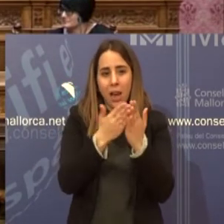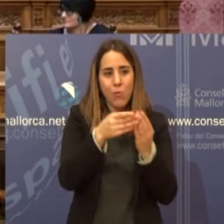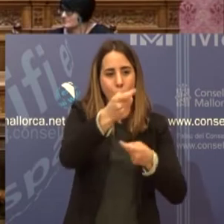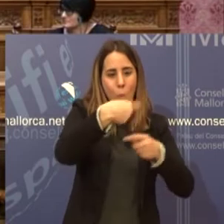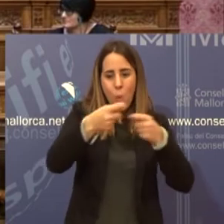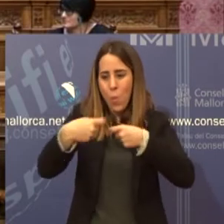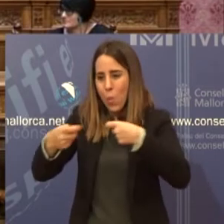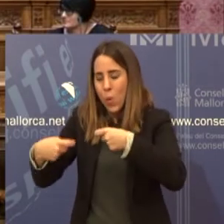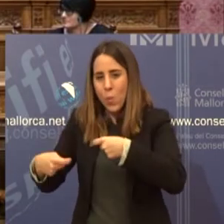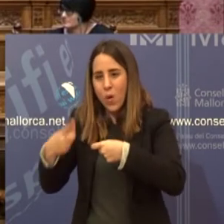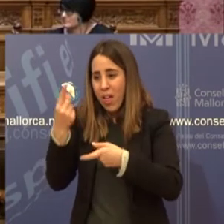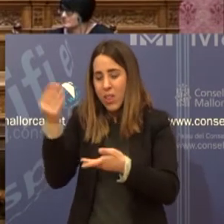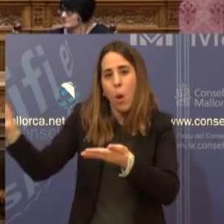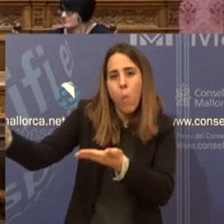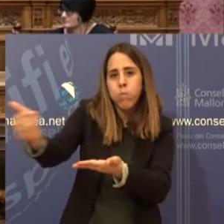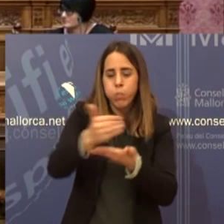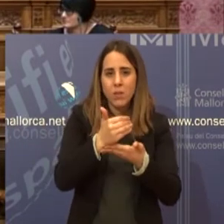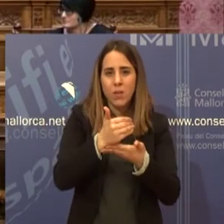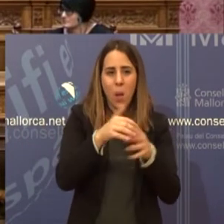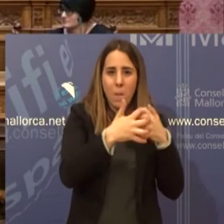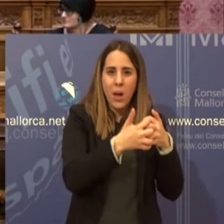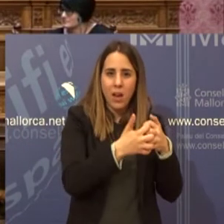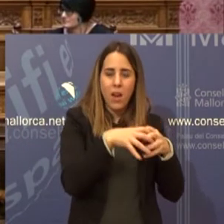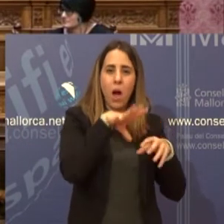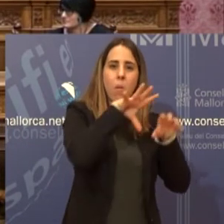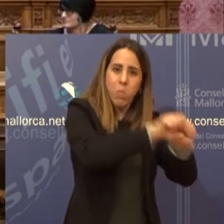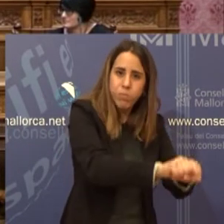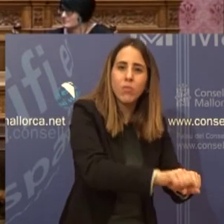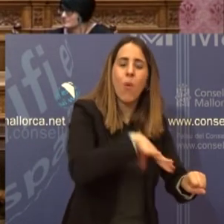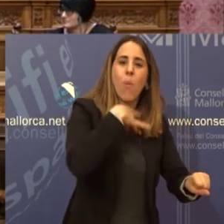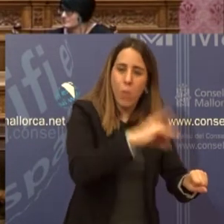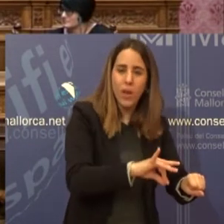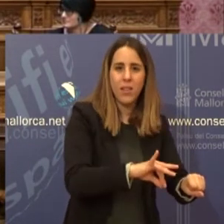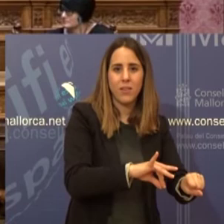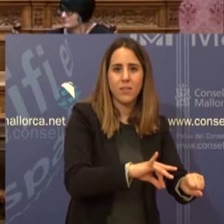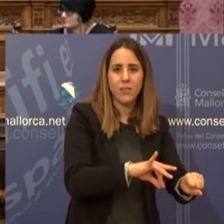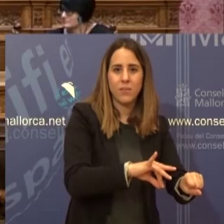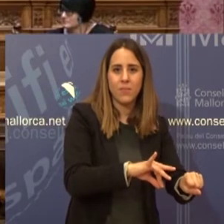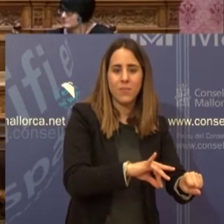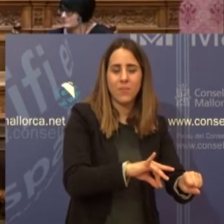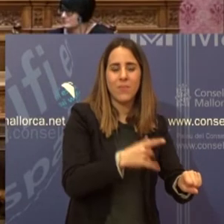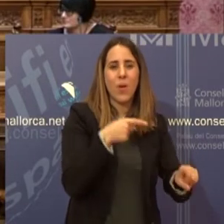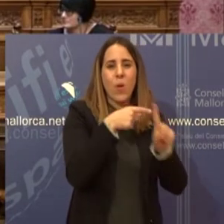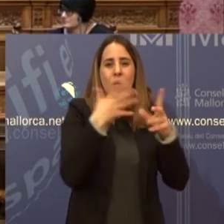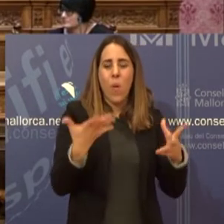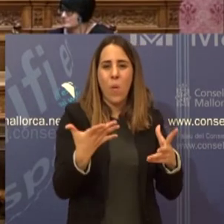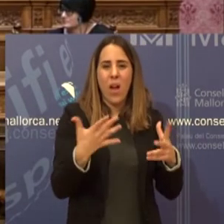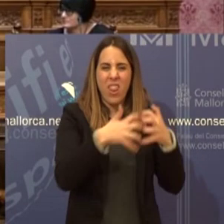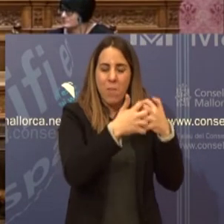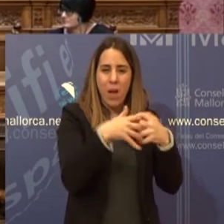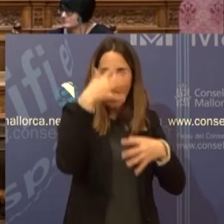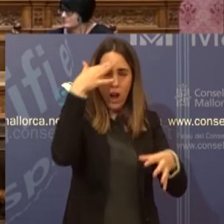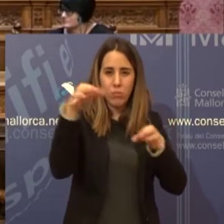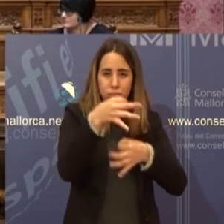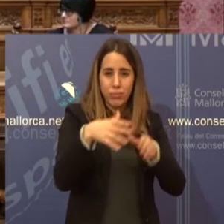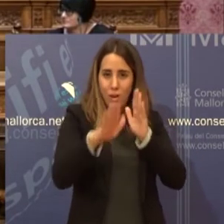venda estirem molt més a prop del nostre objectiu, que és aconseguir SignoWalk Pro i